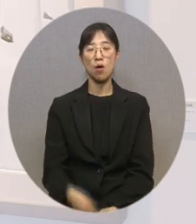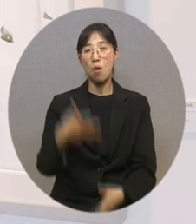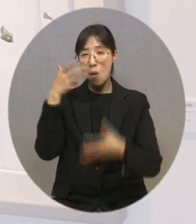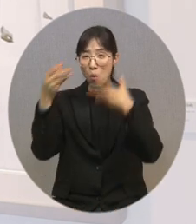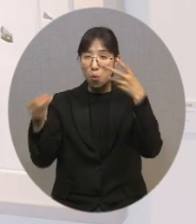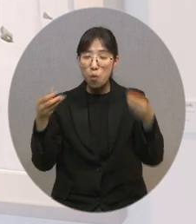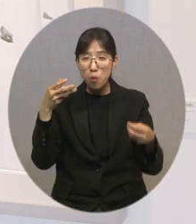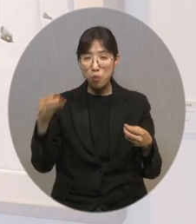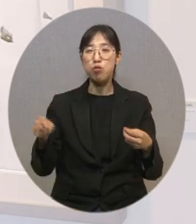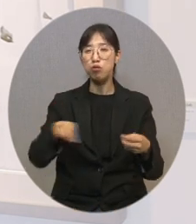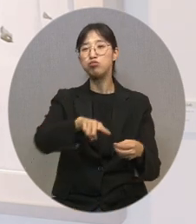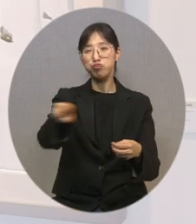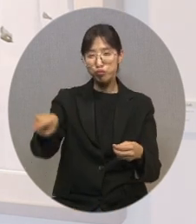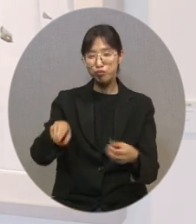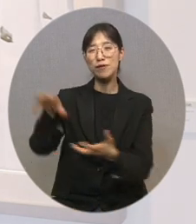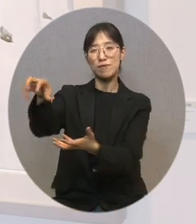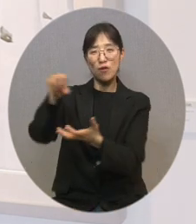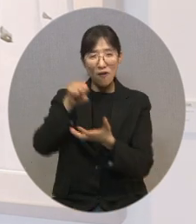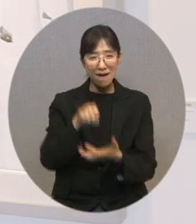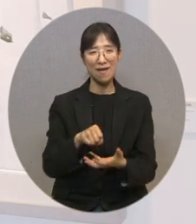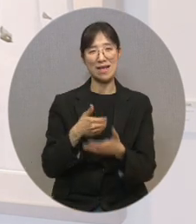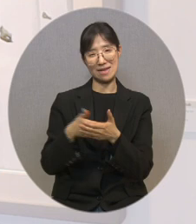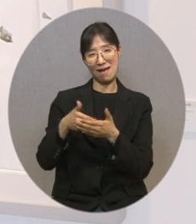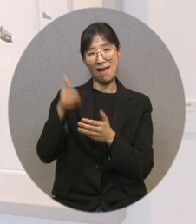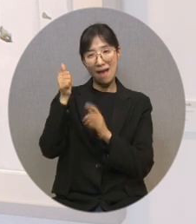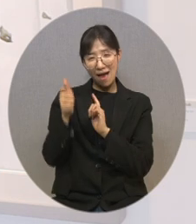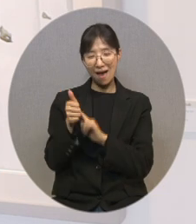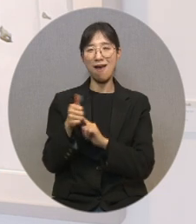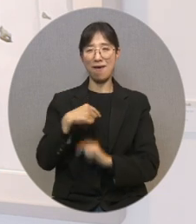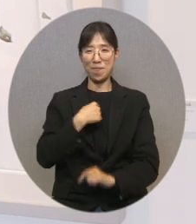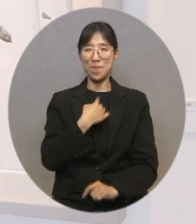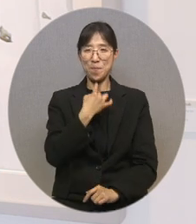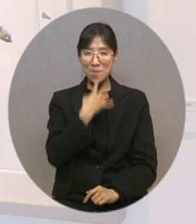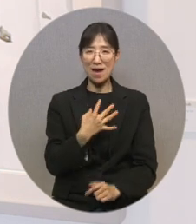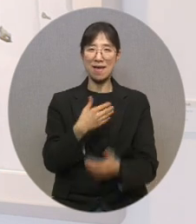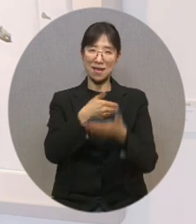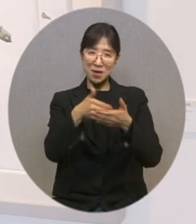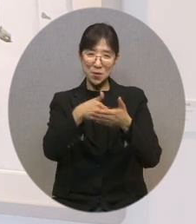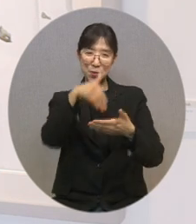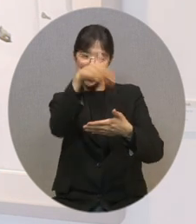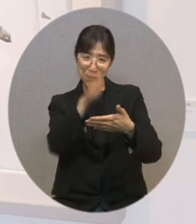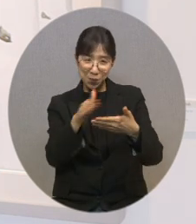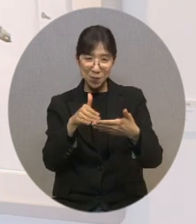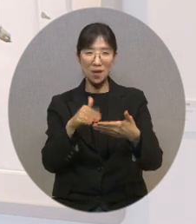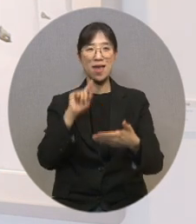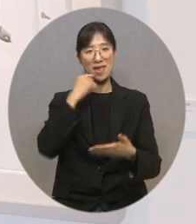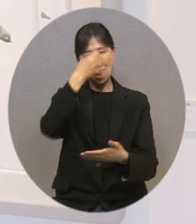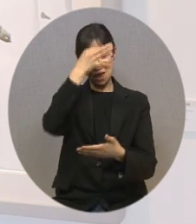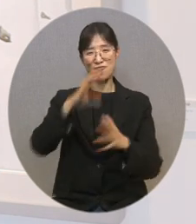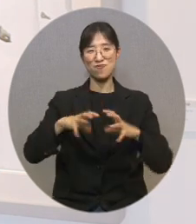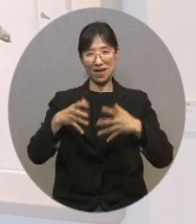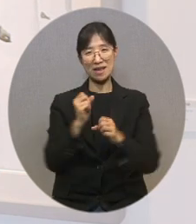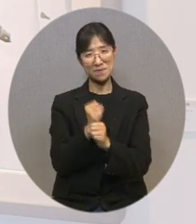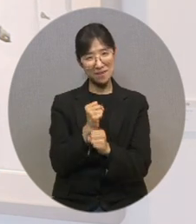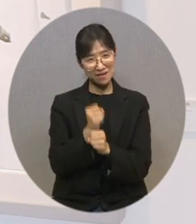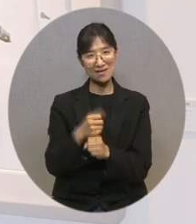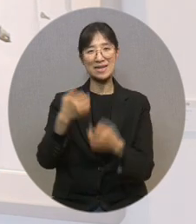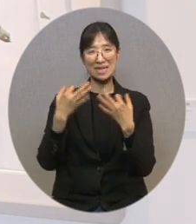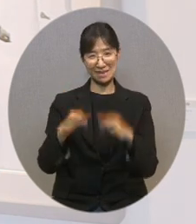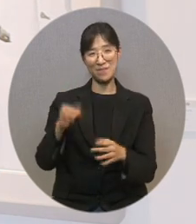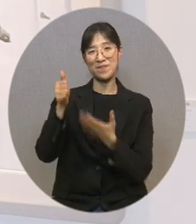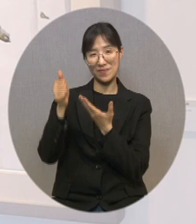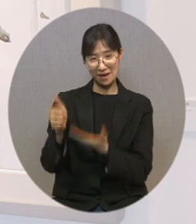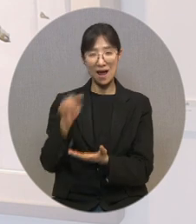있는 자연을 소재로 활용해 작가만의 풍부한 색감과 세련된 터치로 예술 세계를 구축해 나가는 김상래